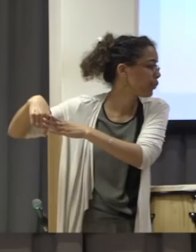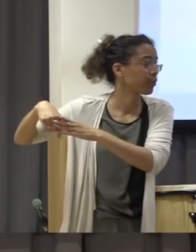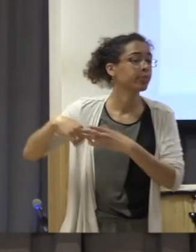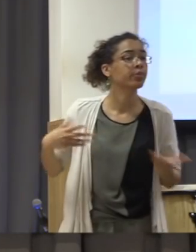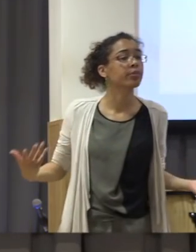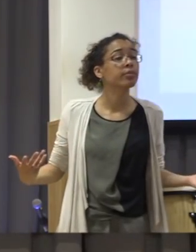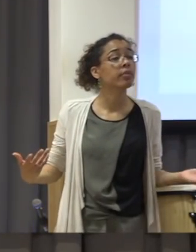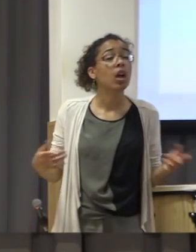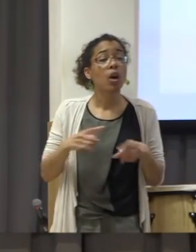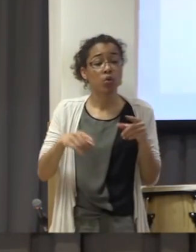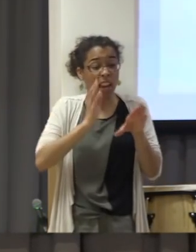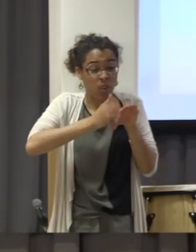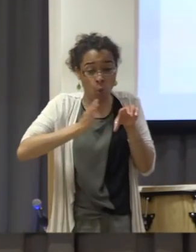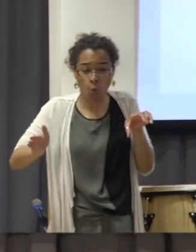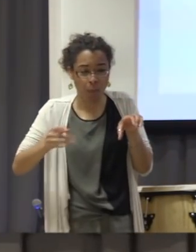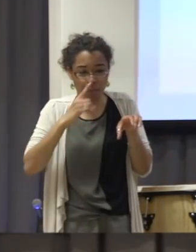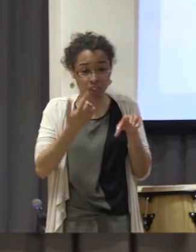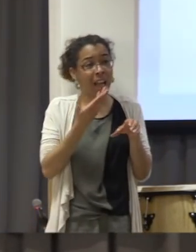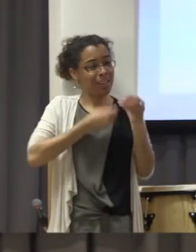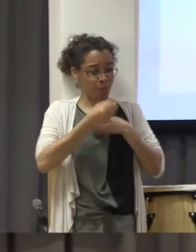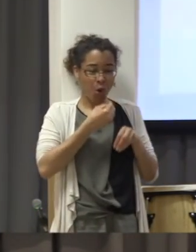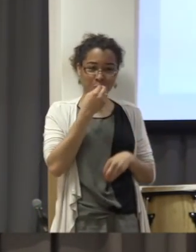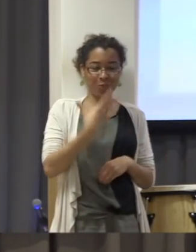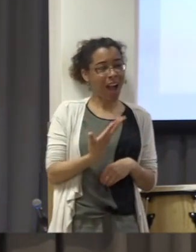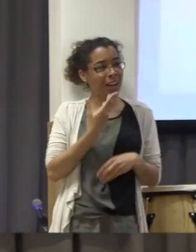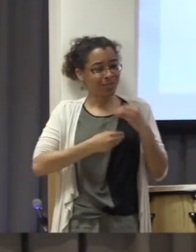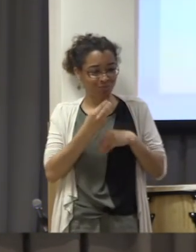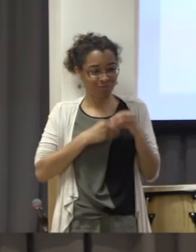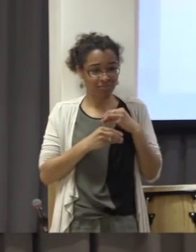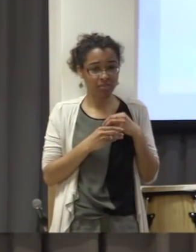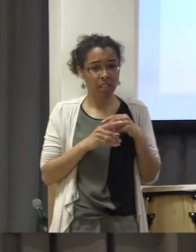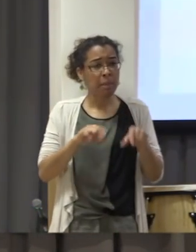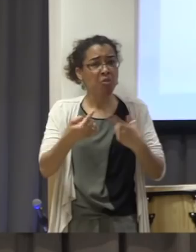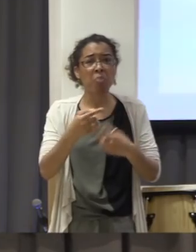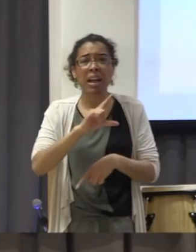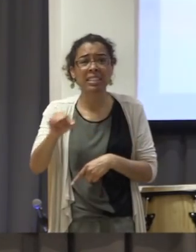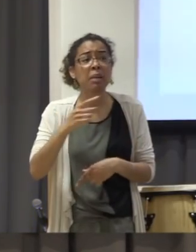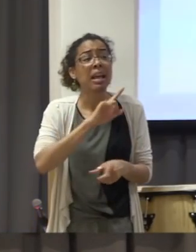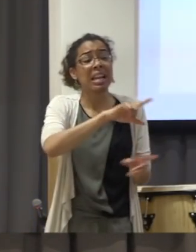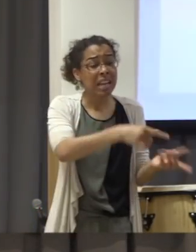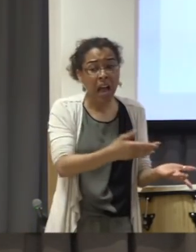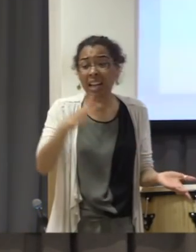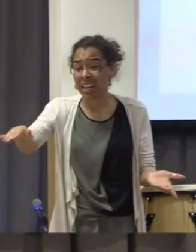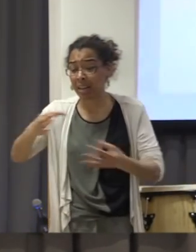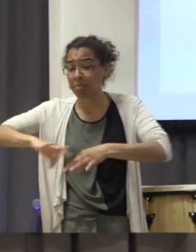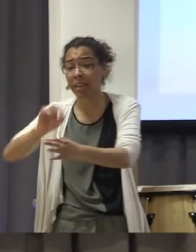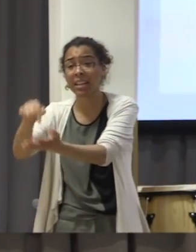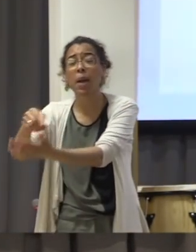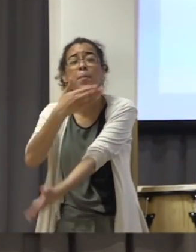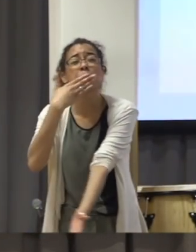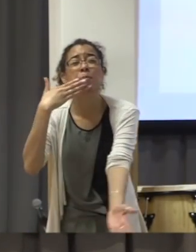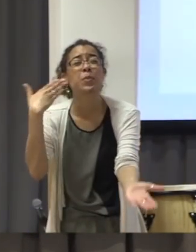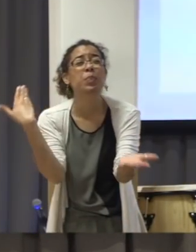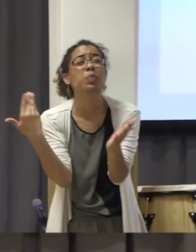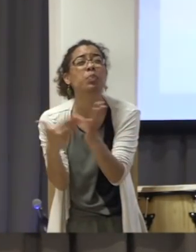de leurs concombres, parce qu'ils croyaient qu'ils mangeaient bien. Mais vous partez où vous serez encore mieux, où vous serez